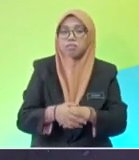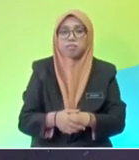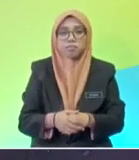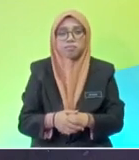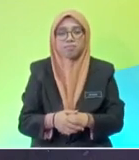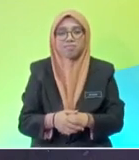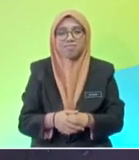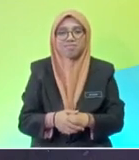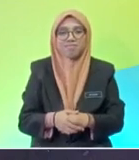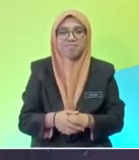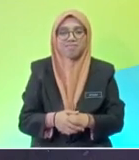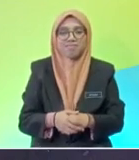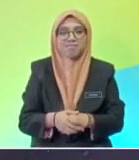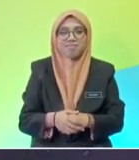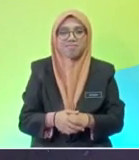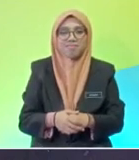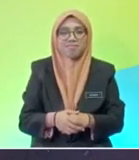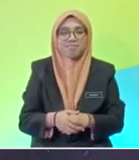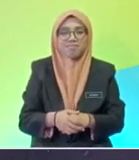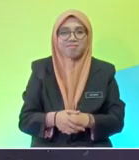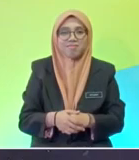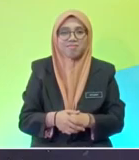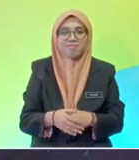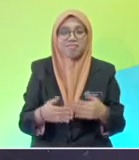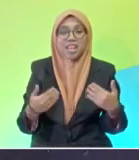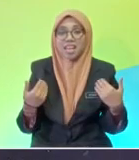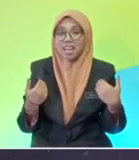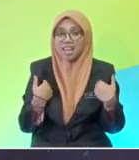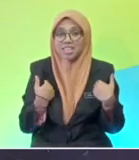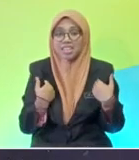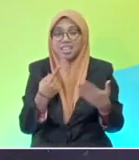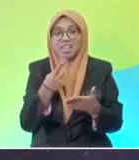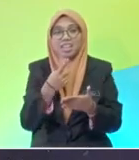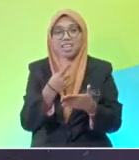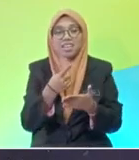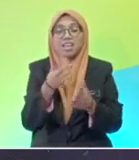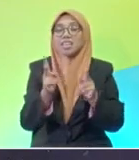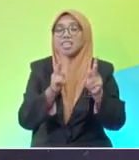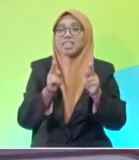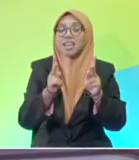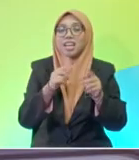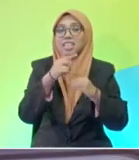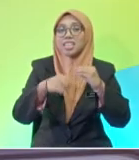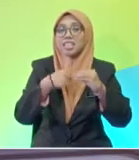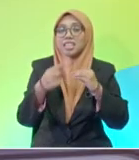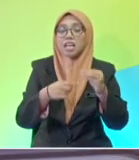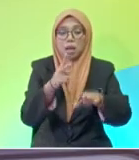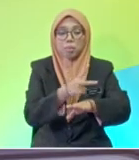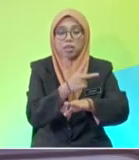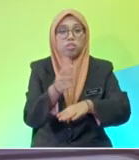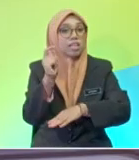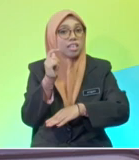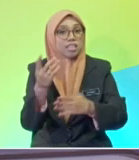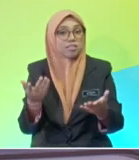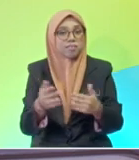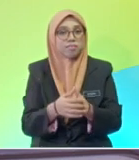berpantun tadi Apakah sedikit rumusan untuk kita punya semen nih oke baik daripada tiga Kakak pantun yang